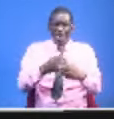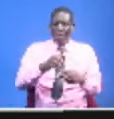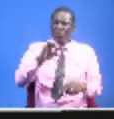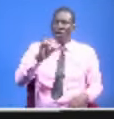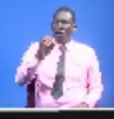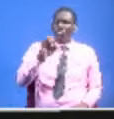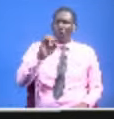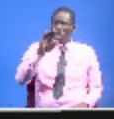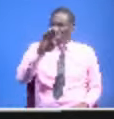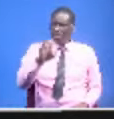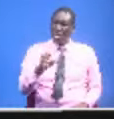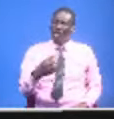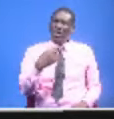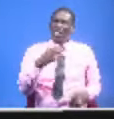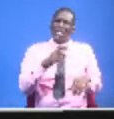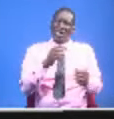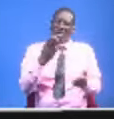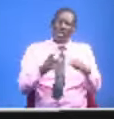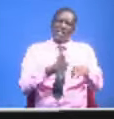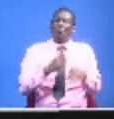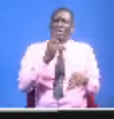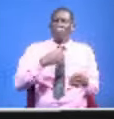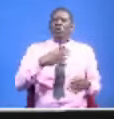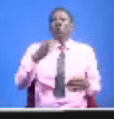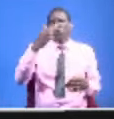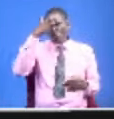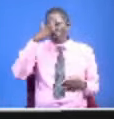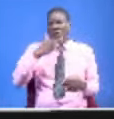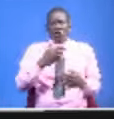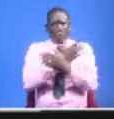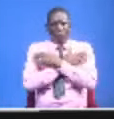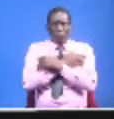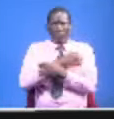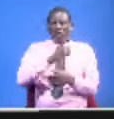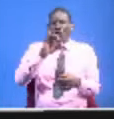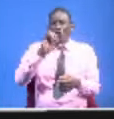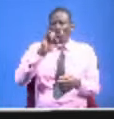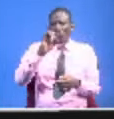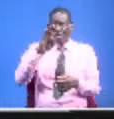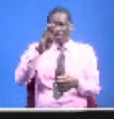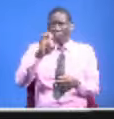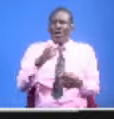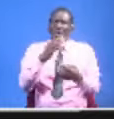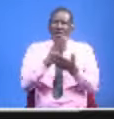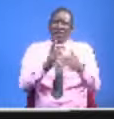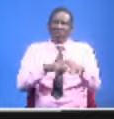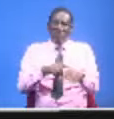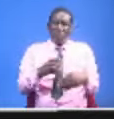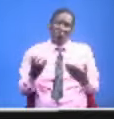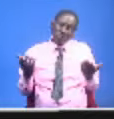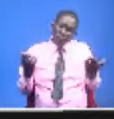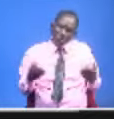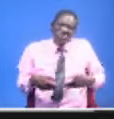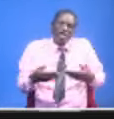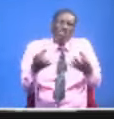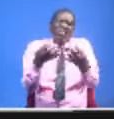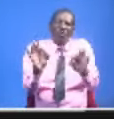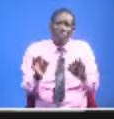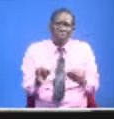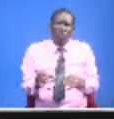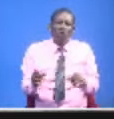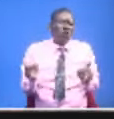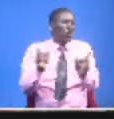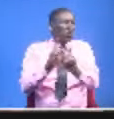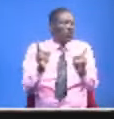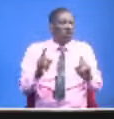Sasa akiniambia anakuja Thika kwa Foibe. Unajua sasa hata ukiwa mzazi sometimes you give them the freedom. Juu hakuna siku